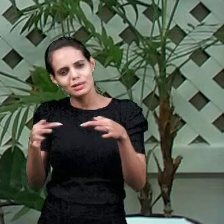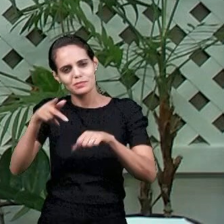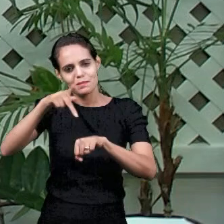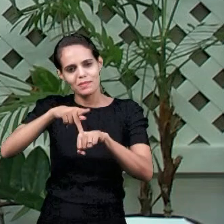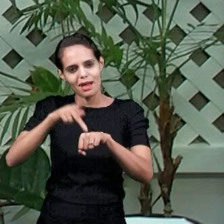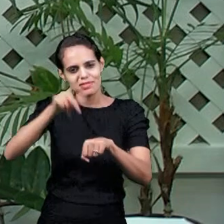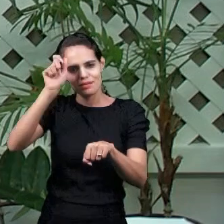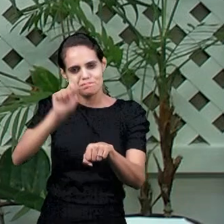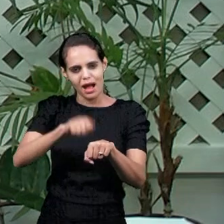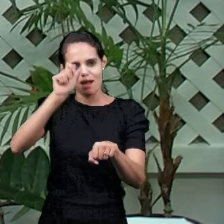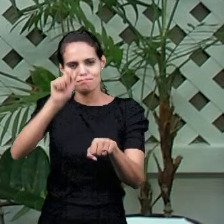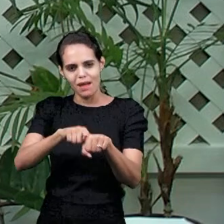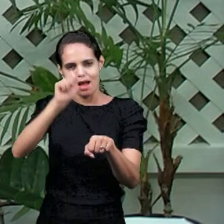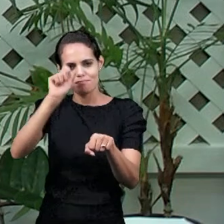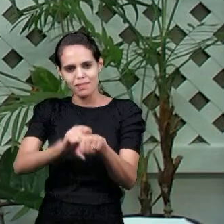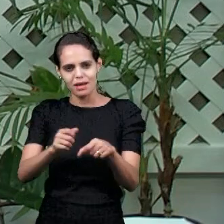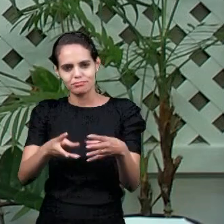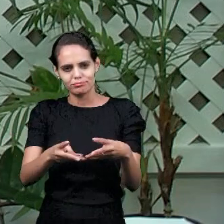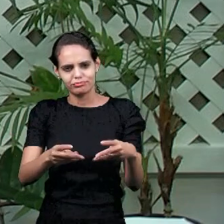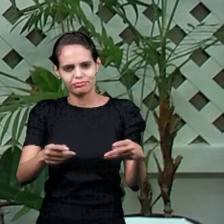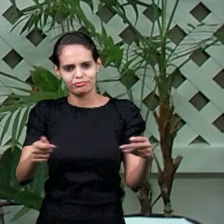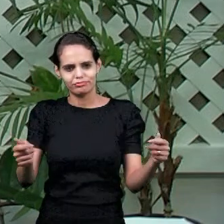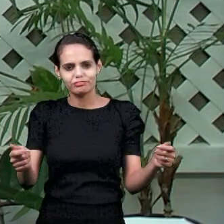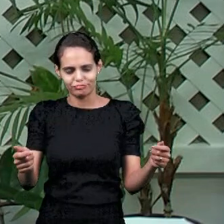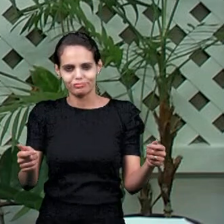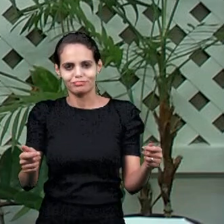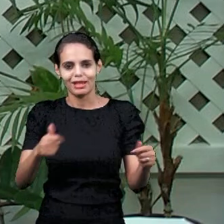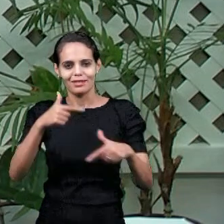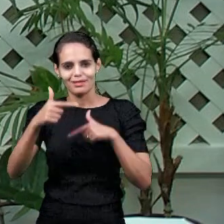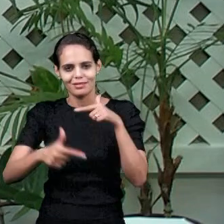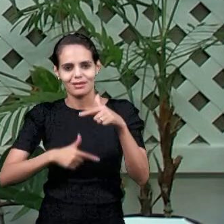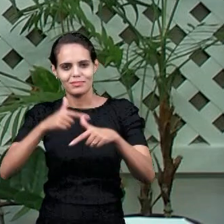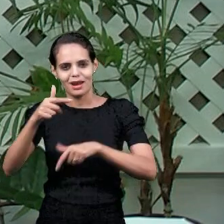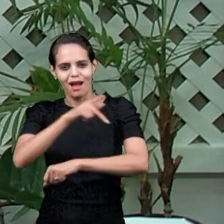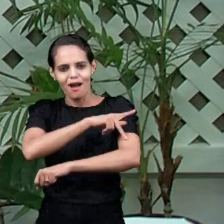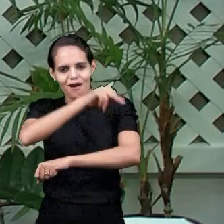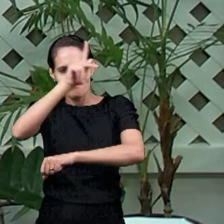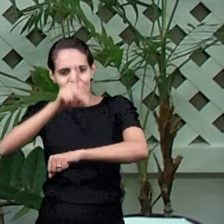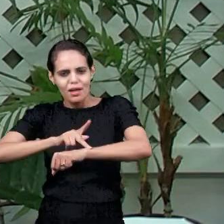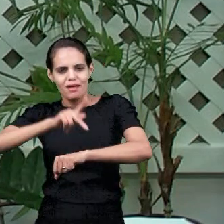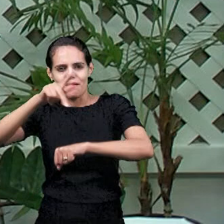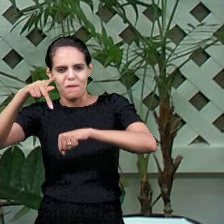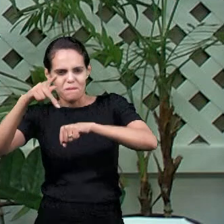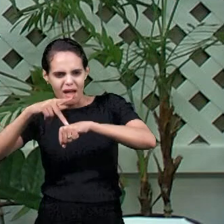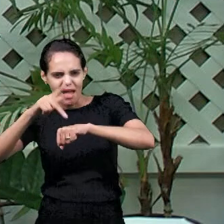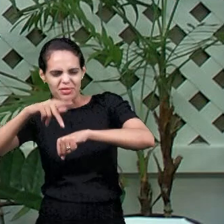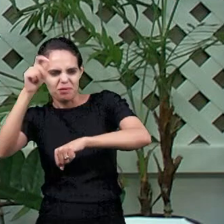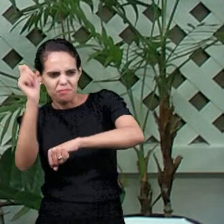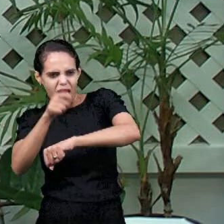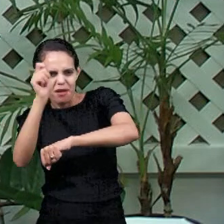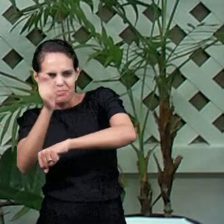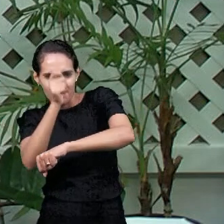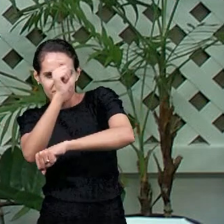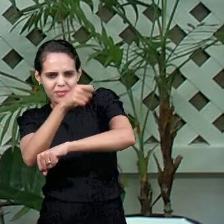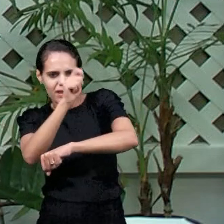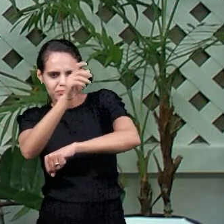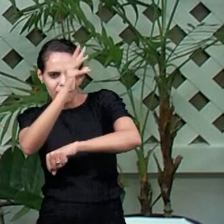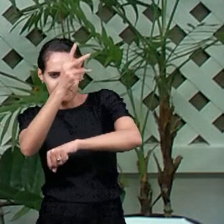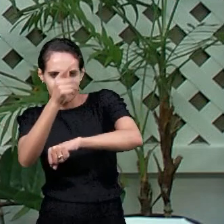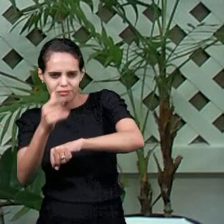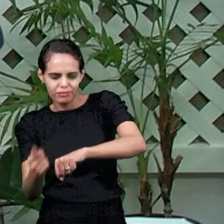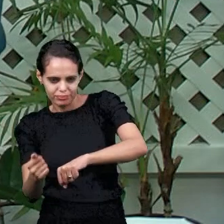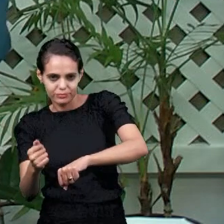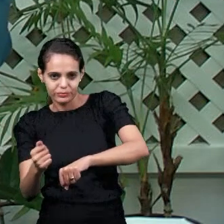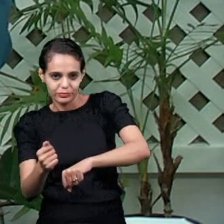quelqu'un qui travaillait dans les carrières de pierre, mais un homme qui, après son travail, il partait pour